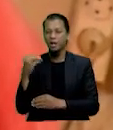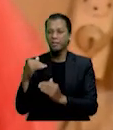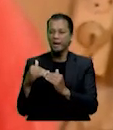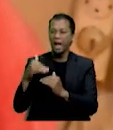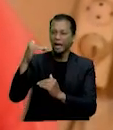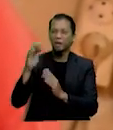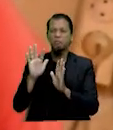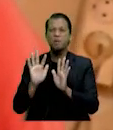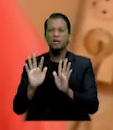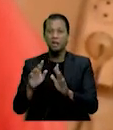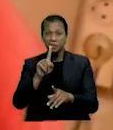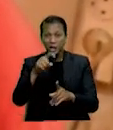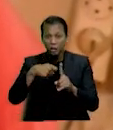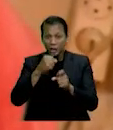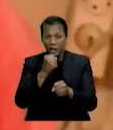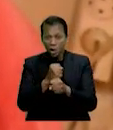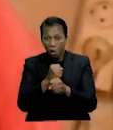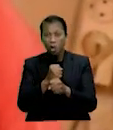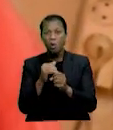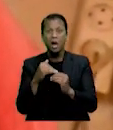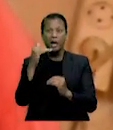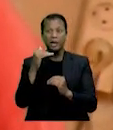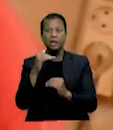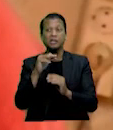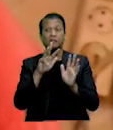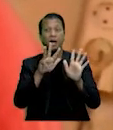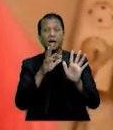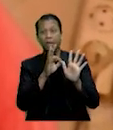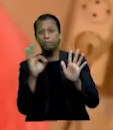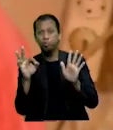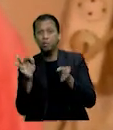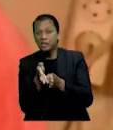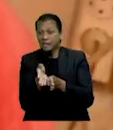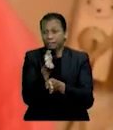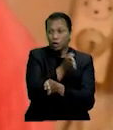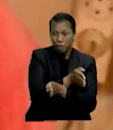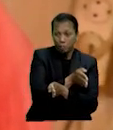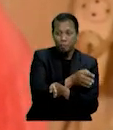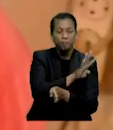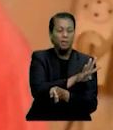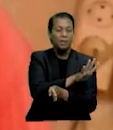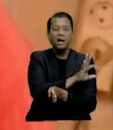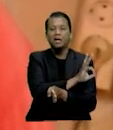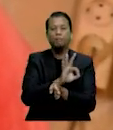10.000. Dari harga berapa jadi berapa sekarang? Dari harga 45 sekarang jadi